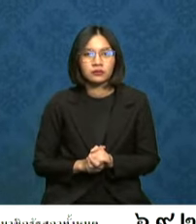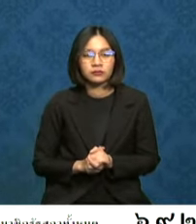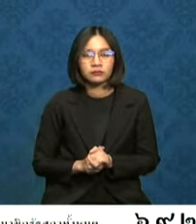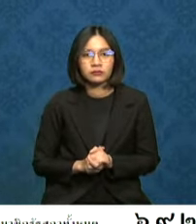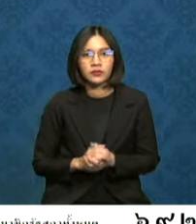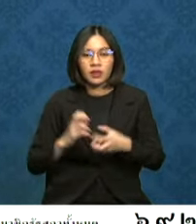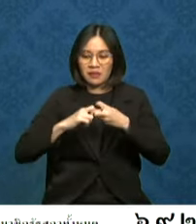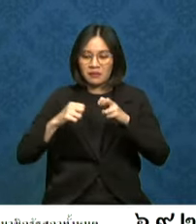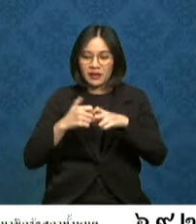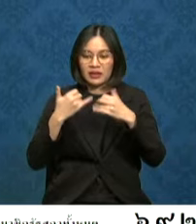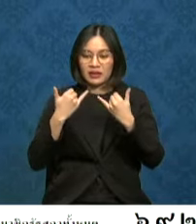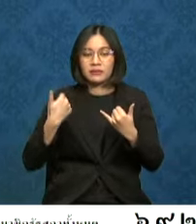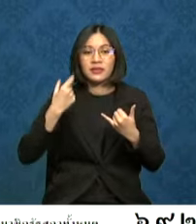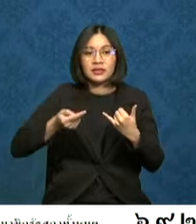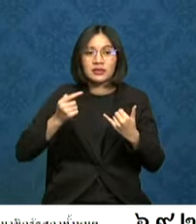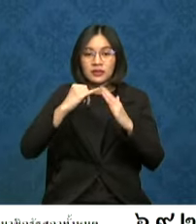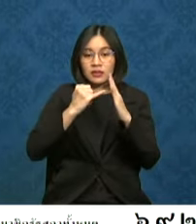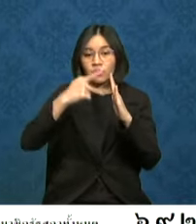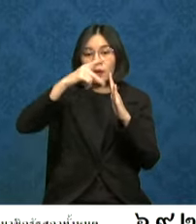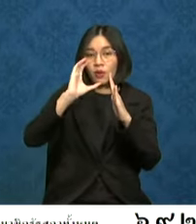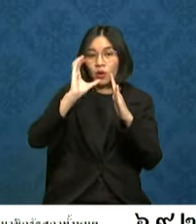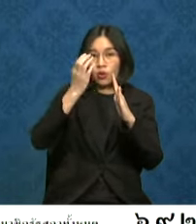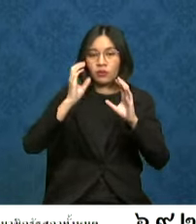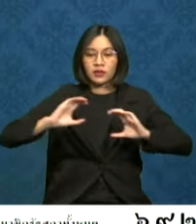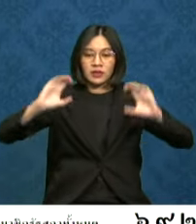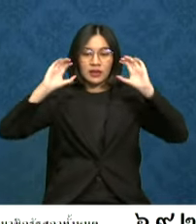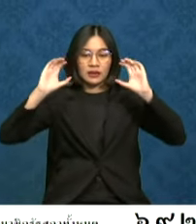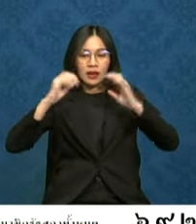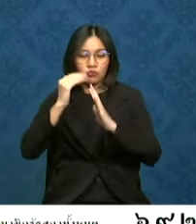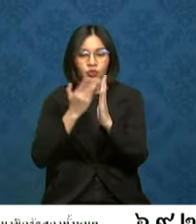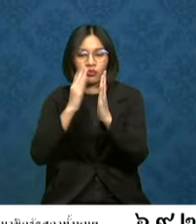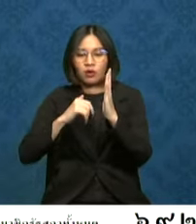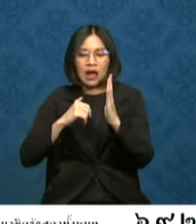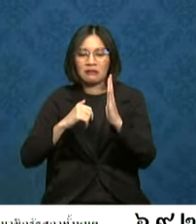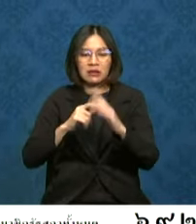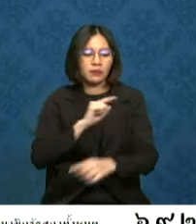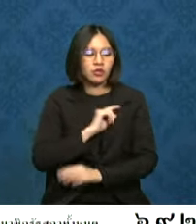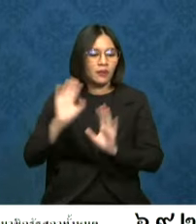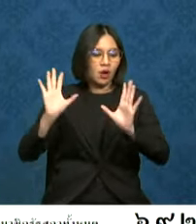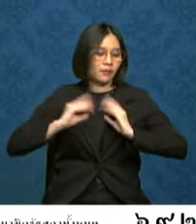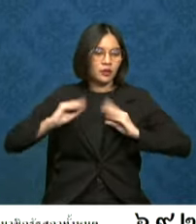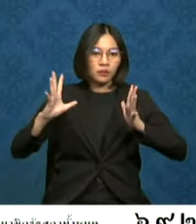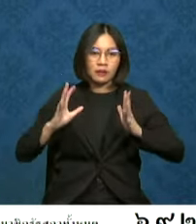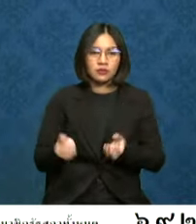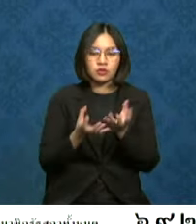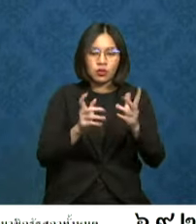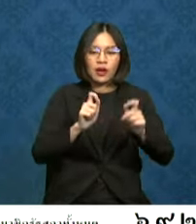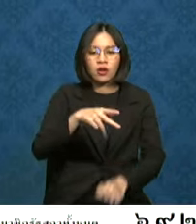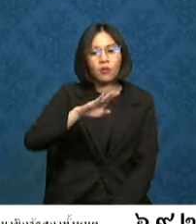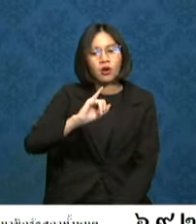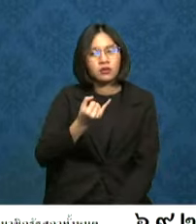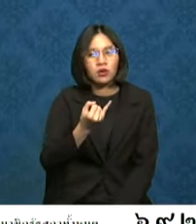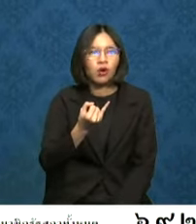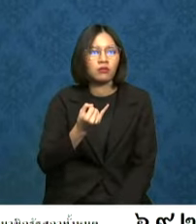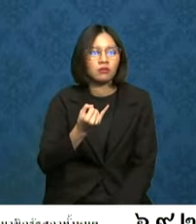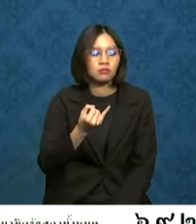จนตปัหารเเกิดขจิๆ ในจงหวดครับราจการส่วภมิภาคก็พรักคามลปิดชอบใหท้องถิ่นรับจบไปครับท้องถิน